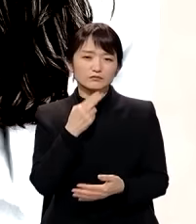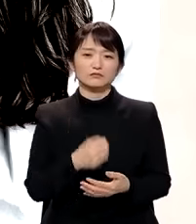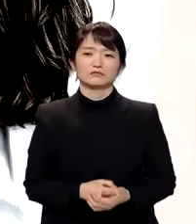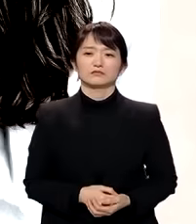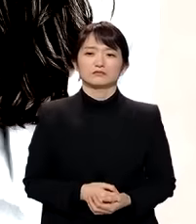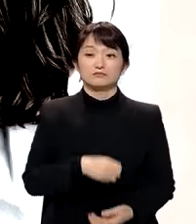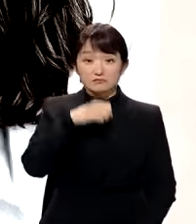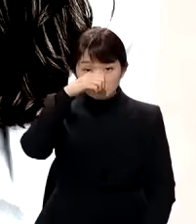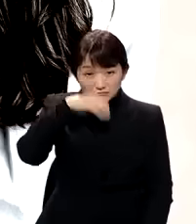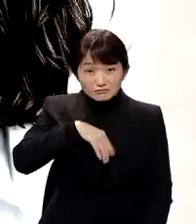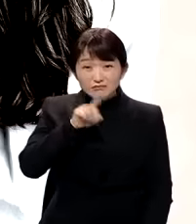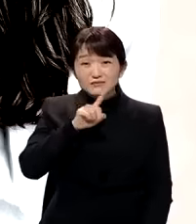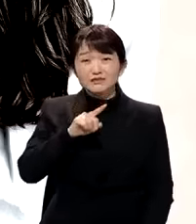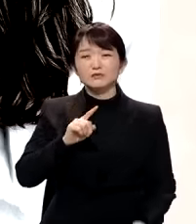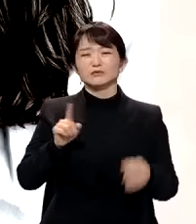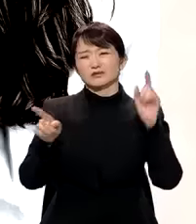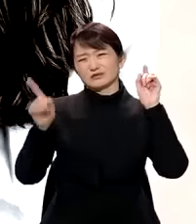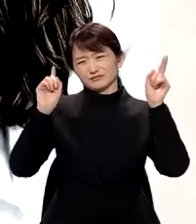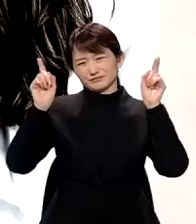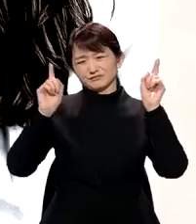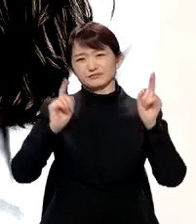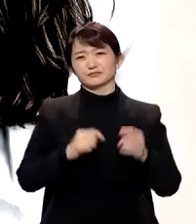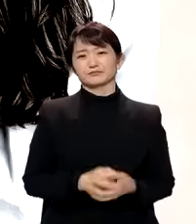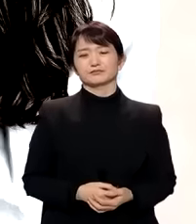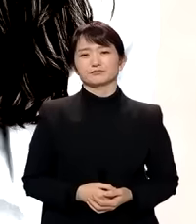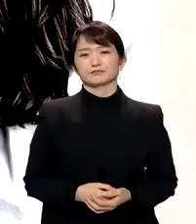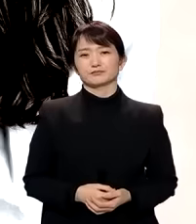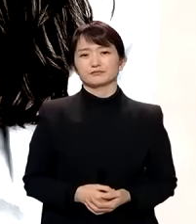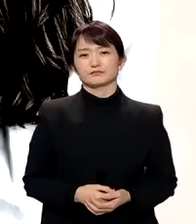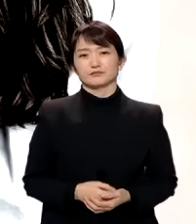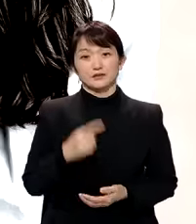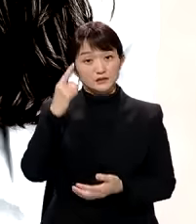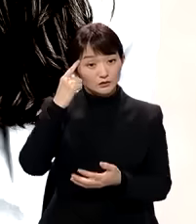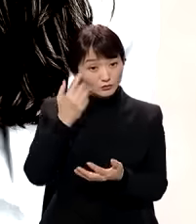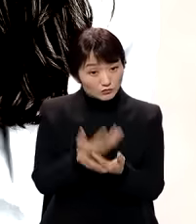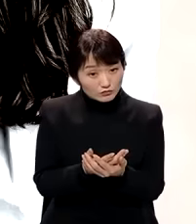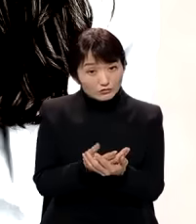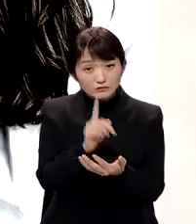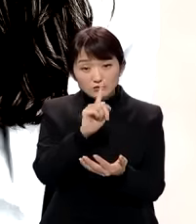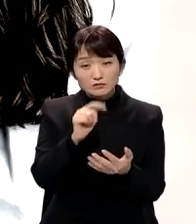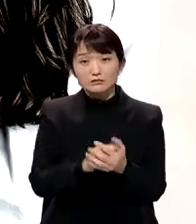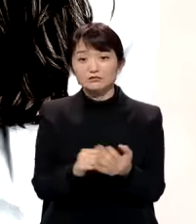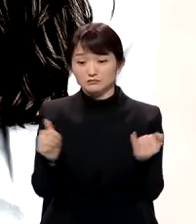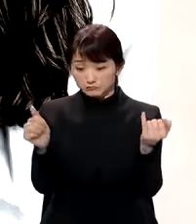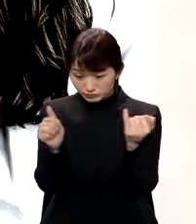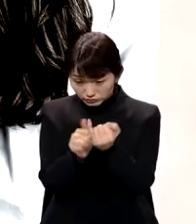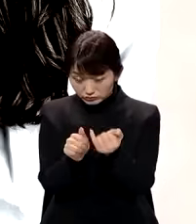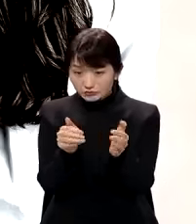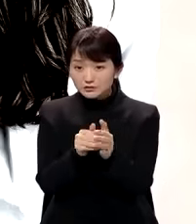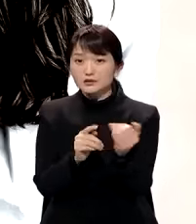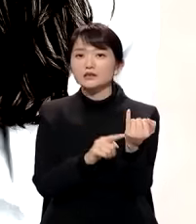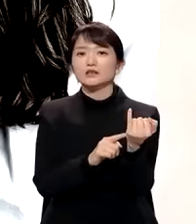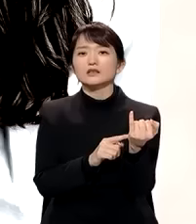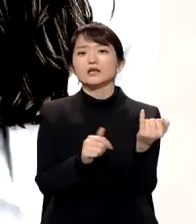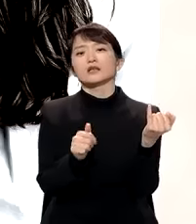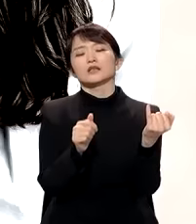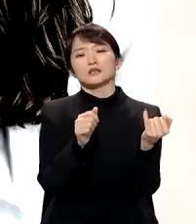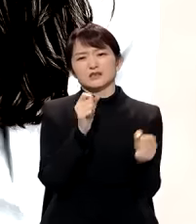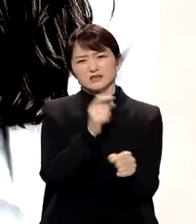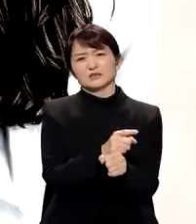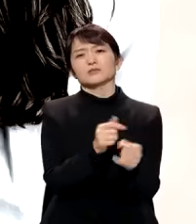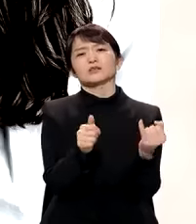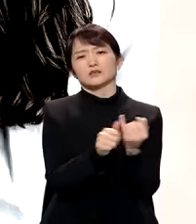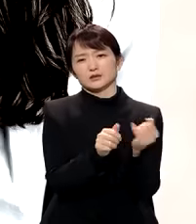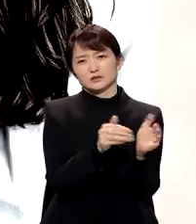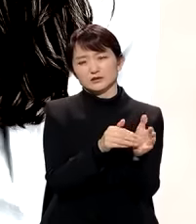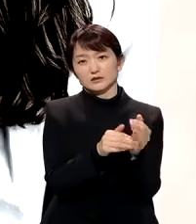그냥 말로 무직이 근데 더 충격적인 것이 있습니다이 결혼을 했는데이 여성이 유부녀 있다는 거죠 아이야 그것도